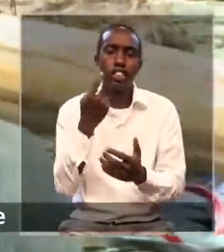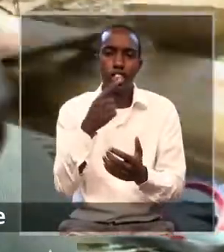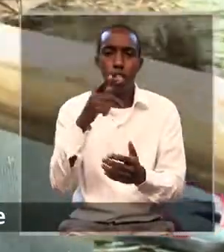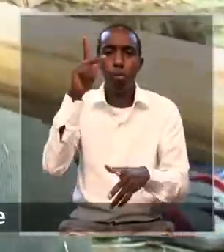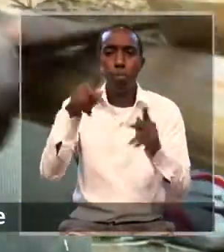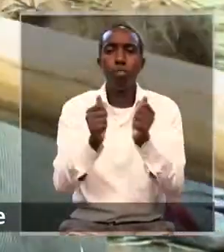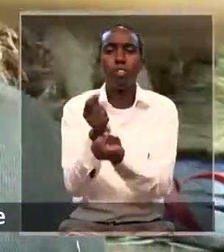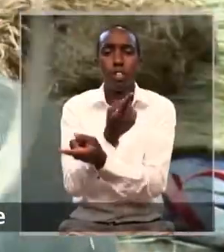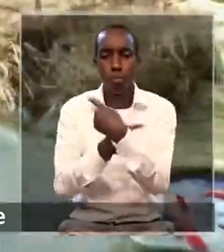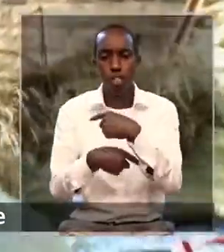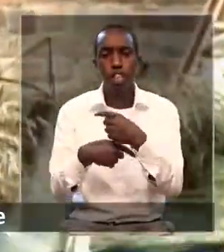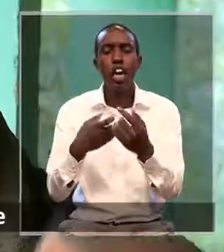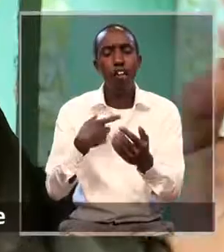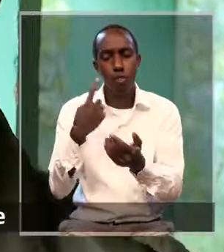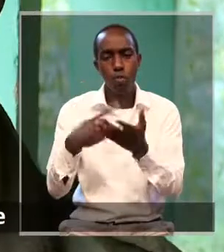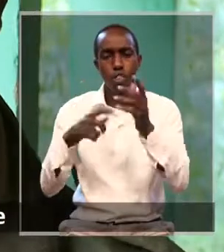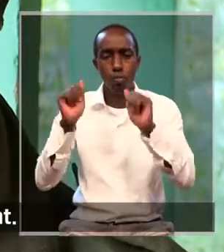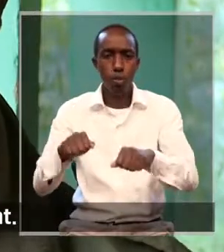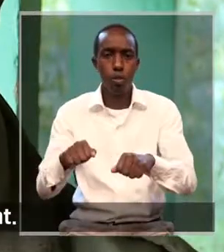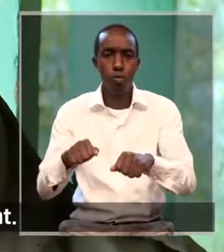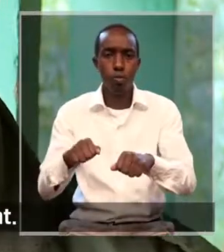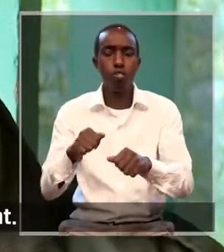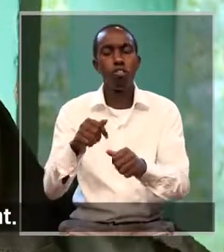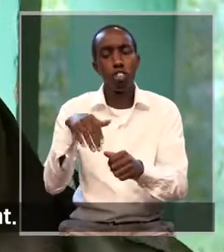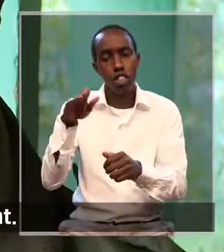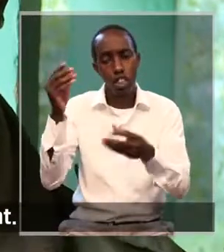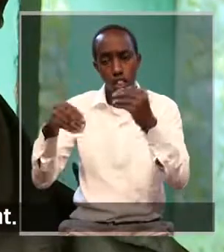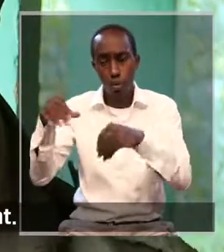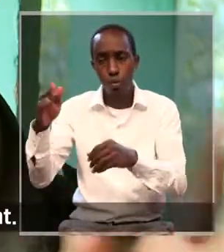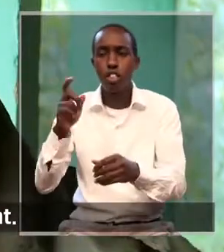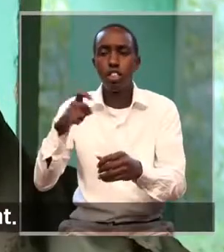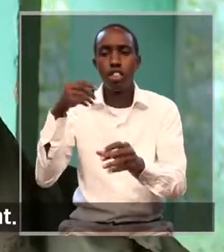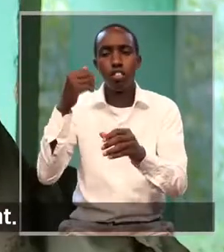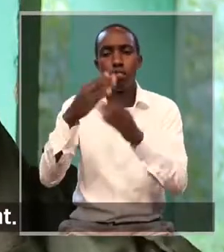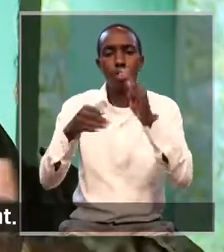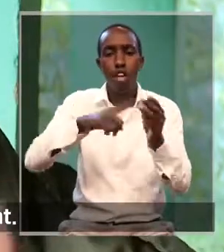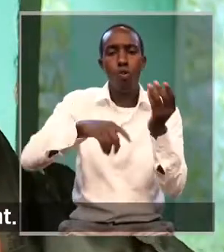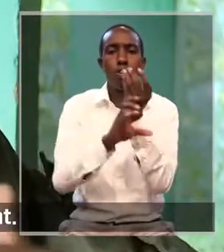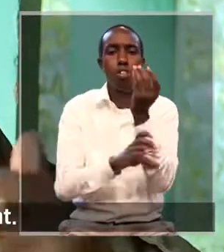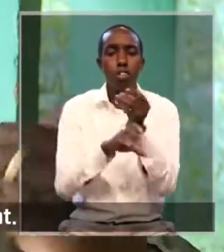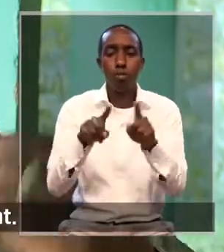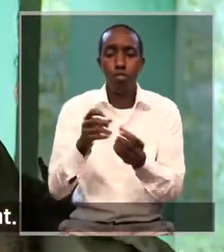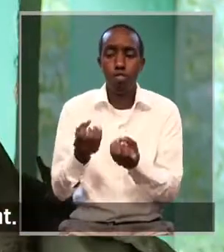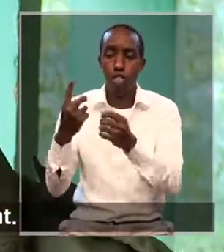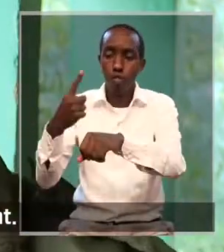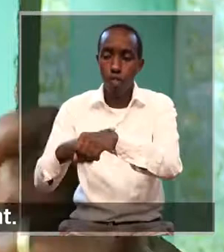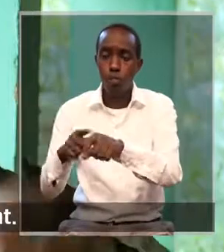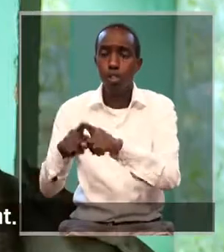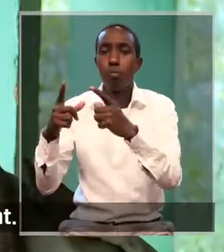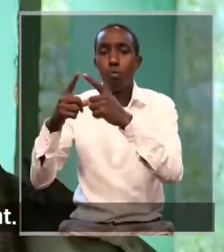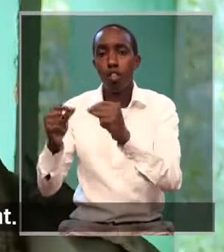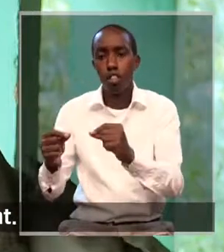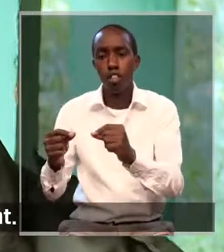ufite ubumuga nawe afite icyo ashoboye ku ruhare rwe rukeneye mu kubaka igihugu cyacu kandi ko iyo ahawe ijambo n'umwanya wo